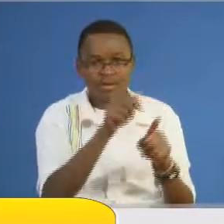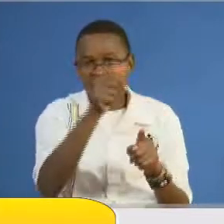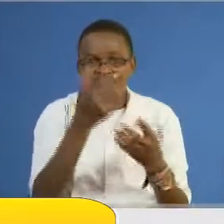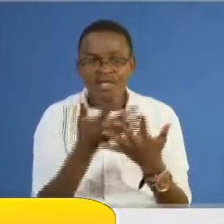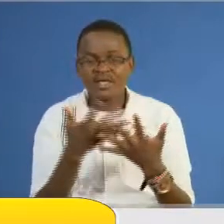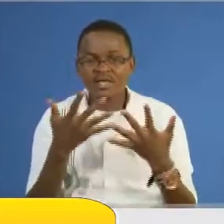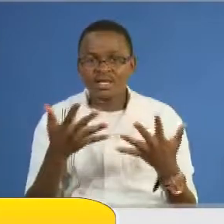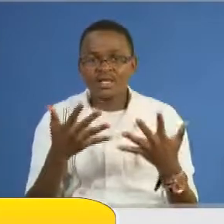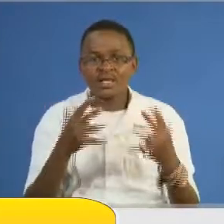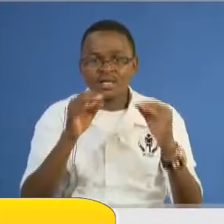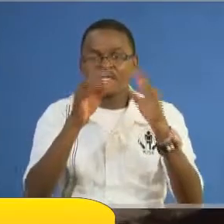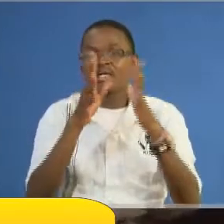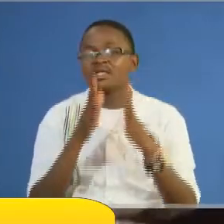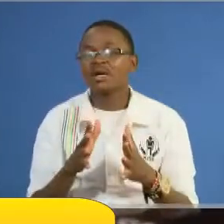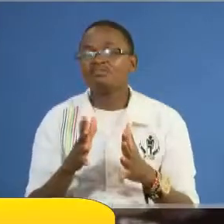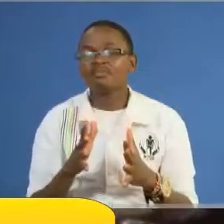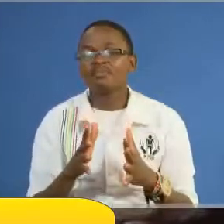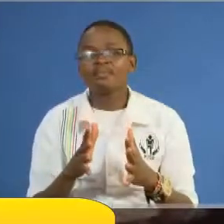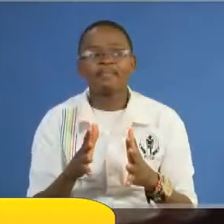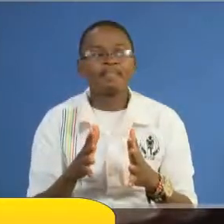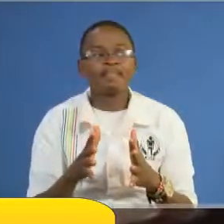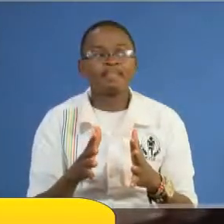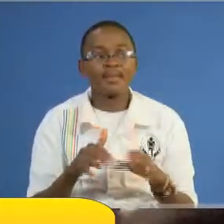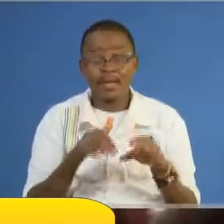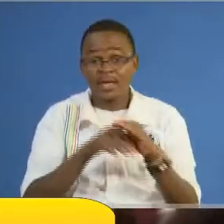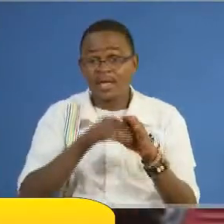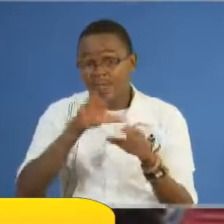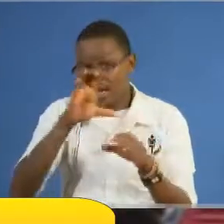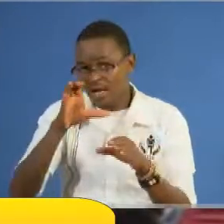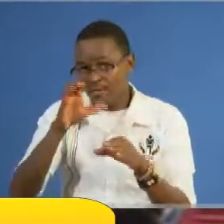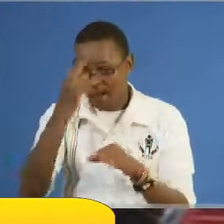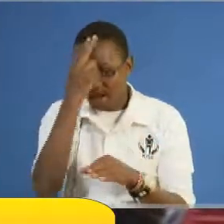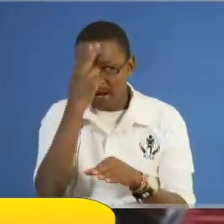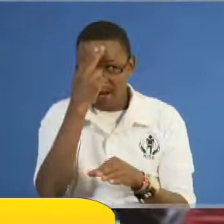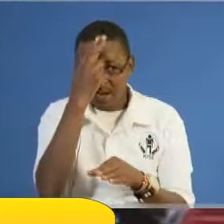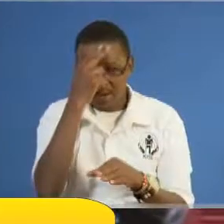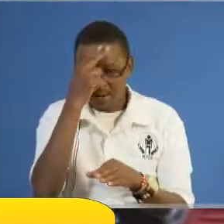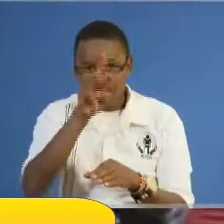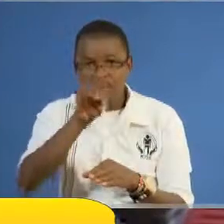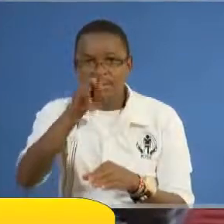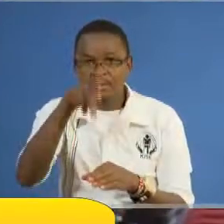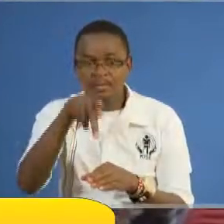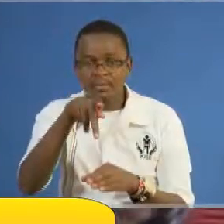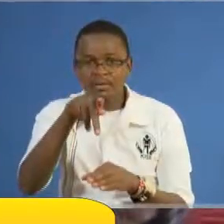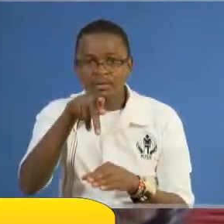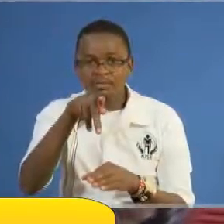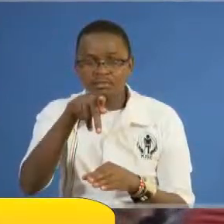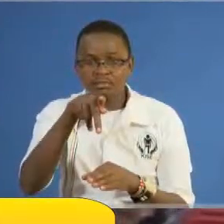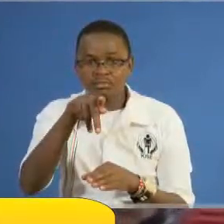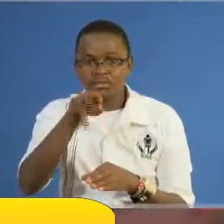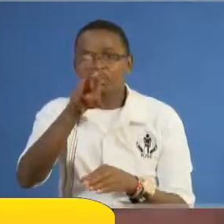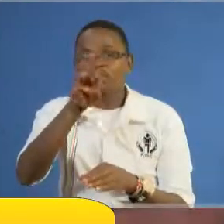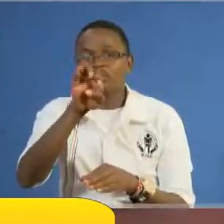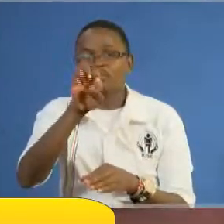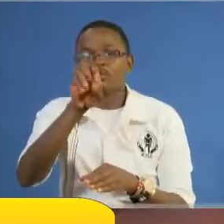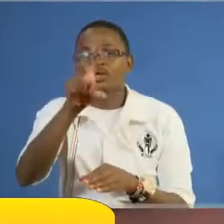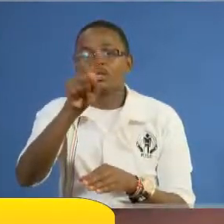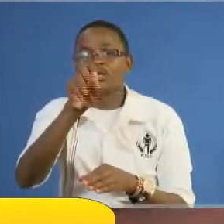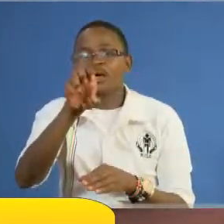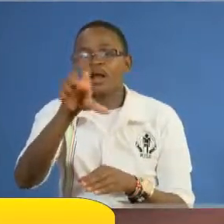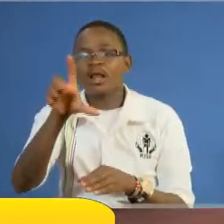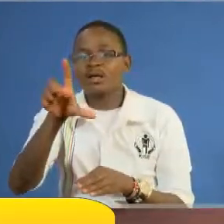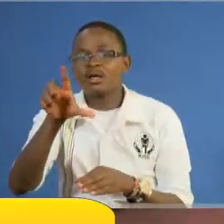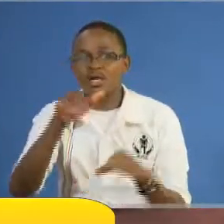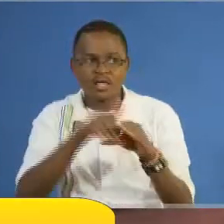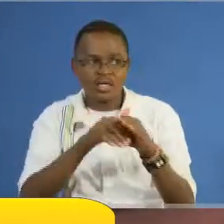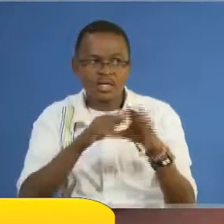TSC teachers. Katika kaunti ya Narok, mbunge wa Narok Kaskazini Moitalel Olekenta,